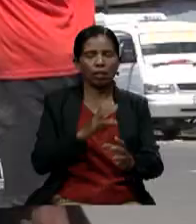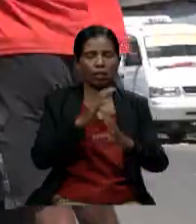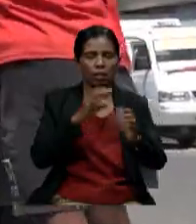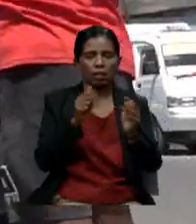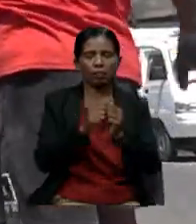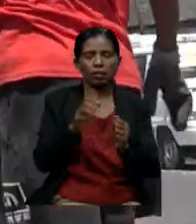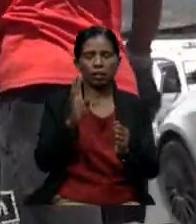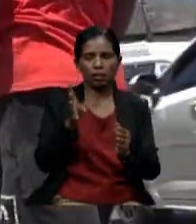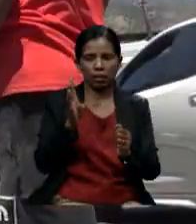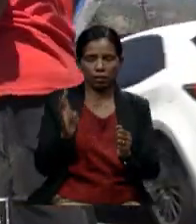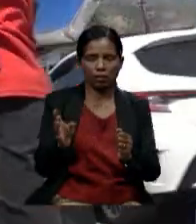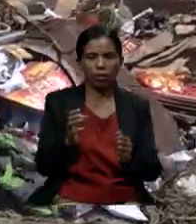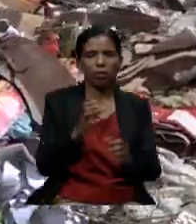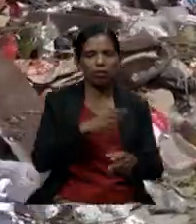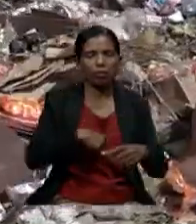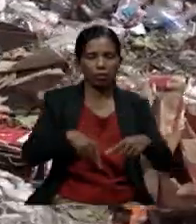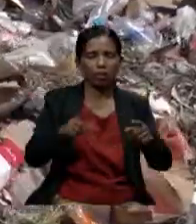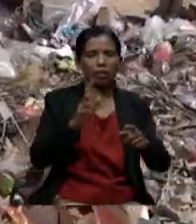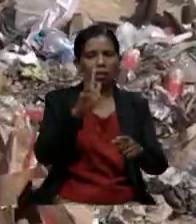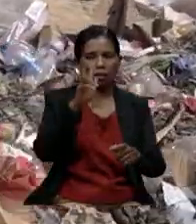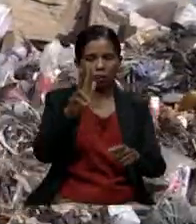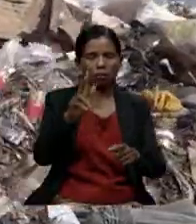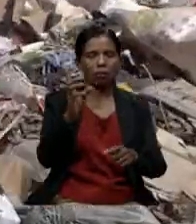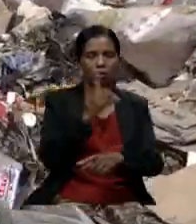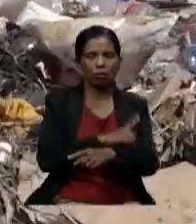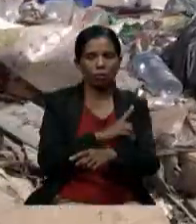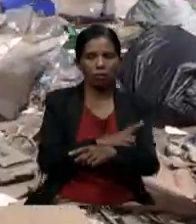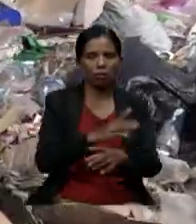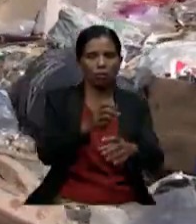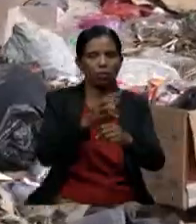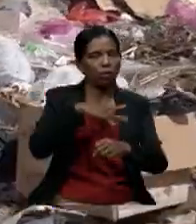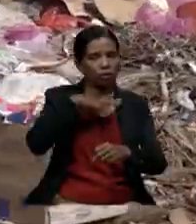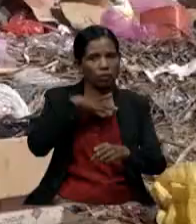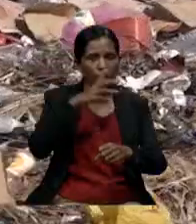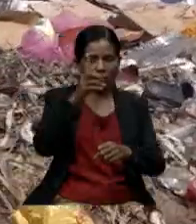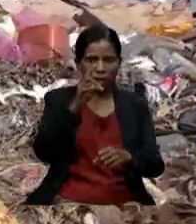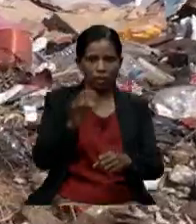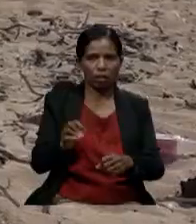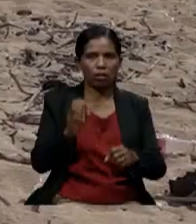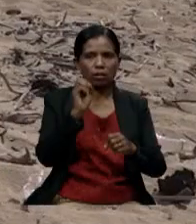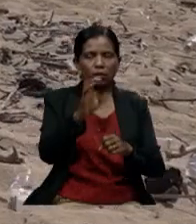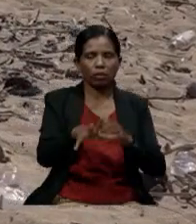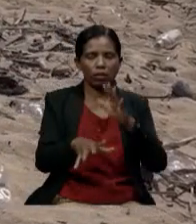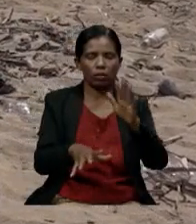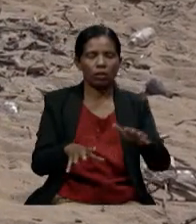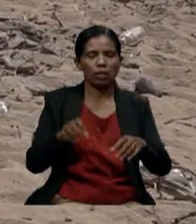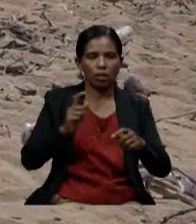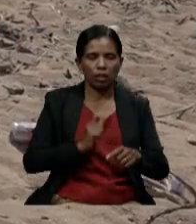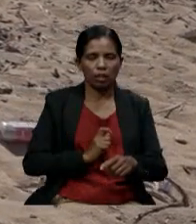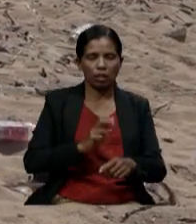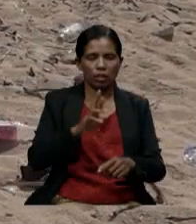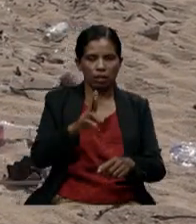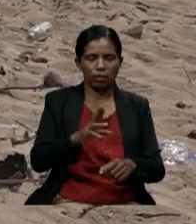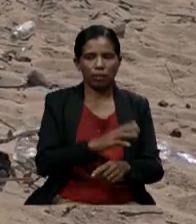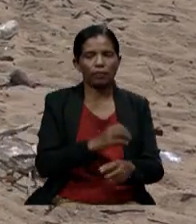nulu halau opera sound dala tolu kada lorong, hodi raut lisu iha Dili Larang, no soe iha tibar.